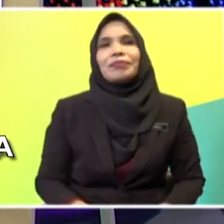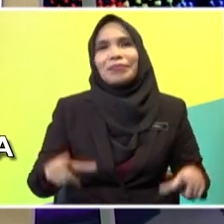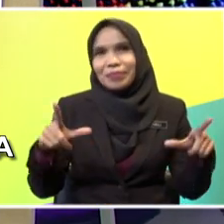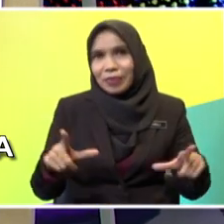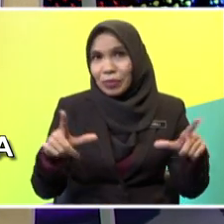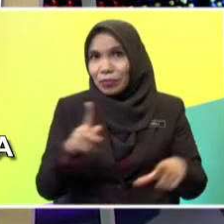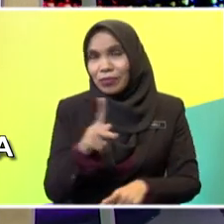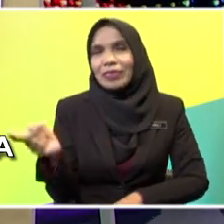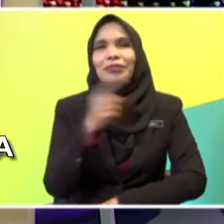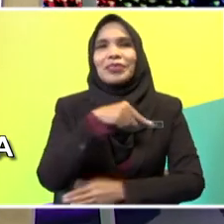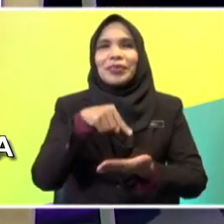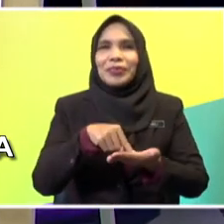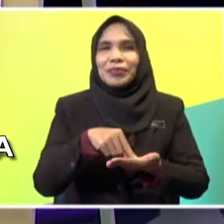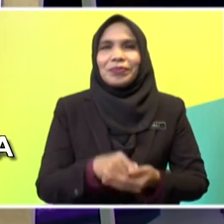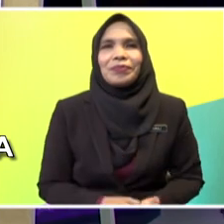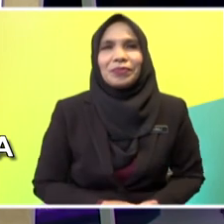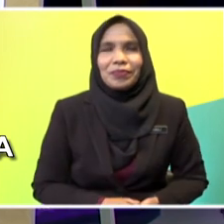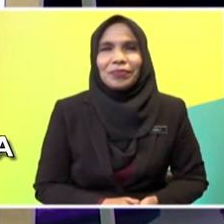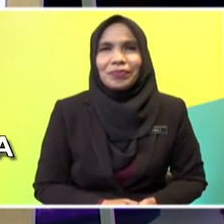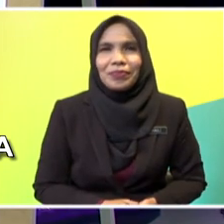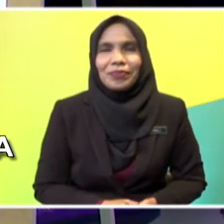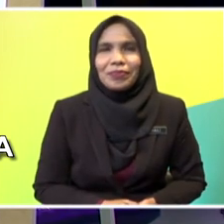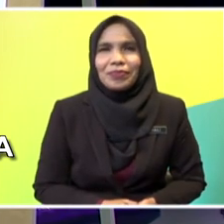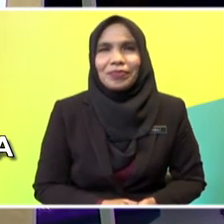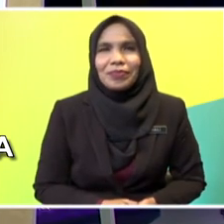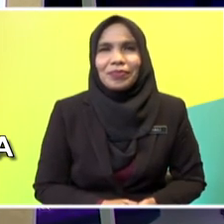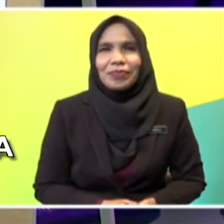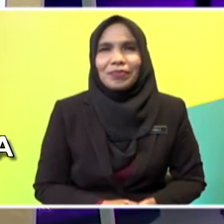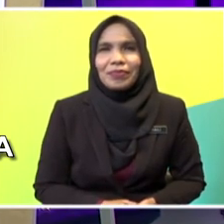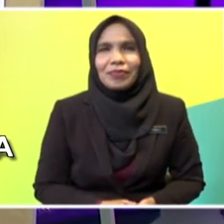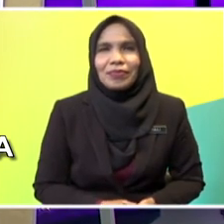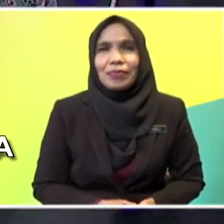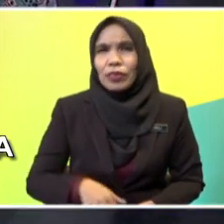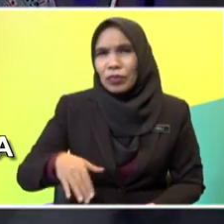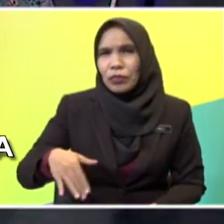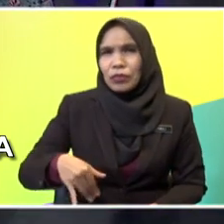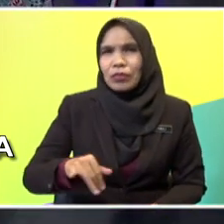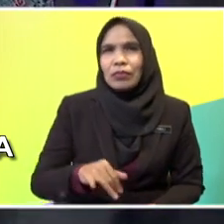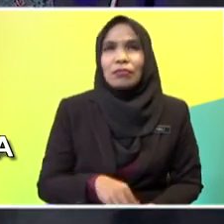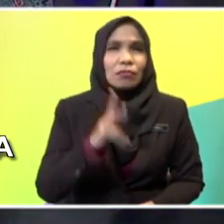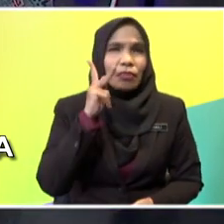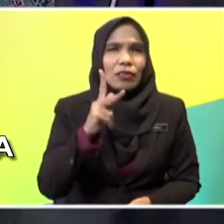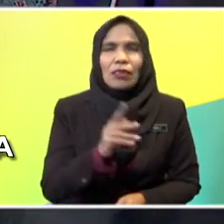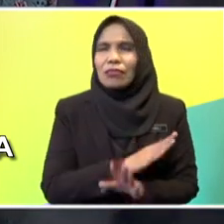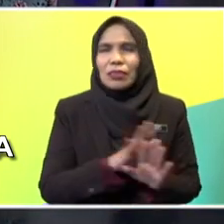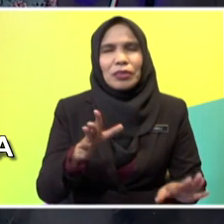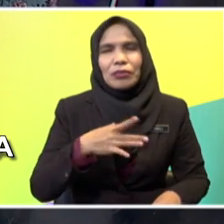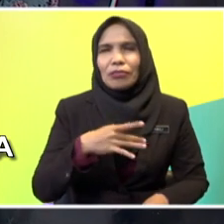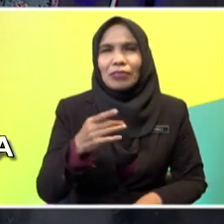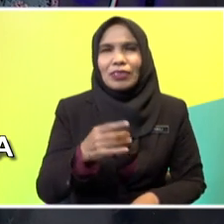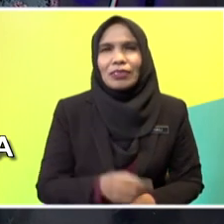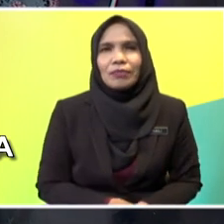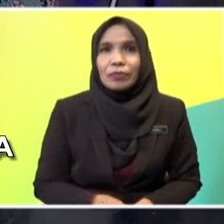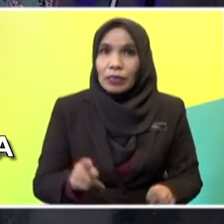tu kira. Saya rasa terujalah juga Cikgu. Sebab selama ni saya memang tak minat. Tak sangka pula hari ini saya